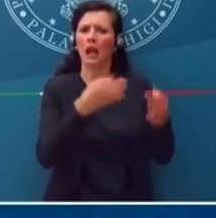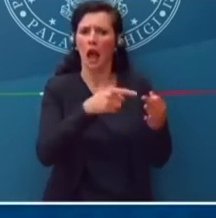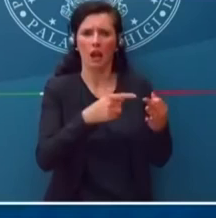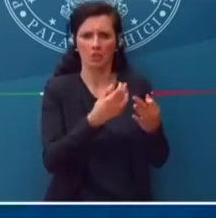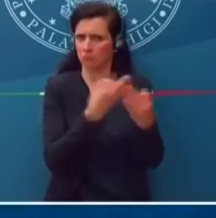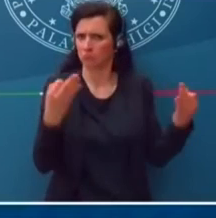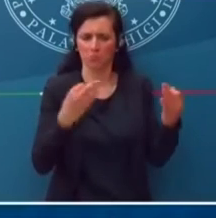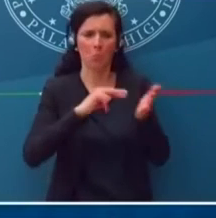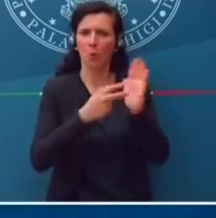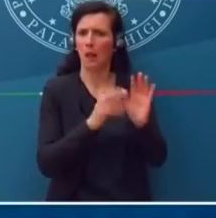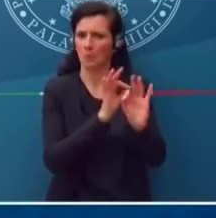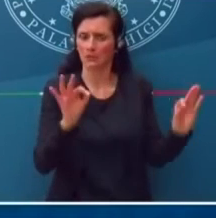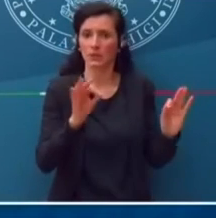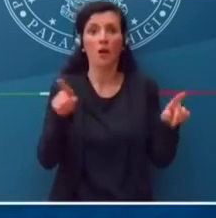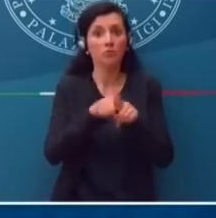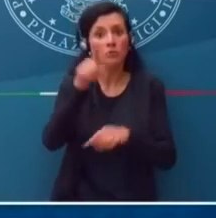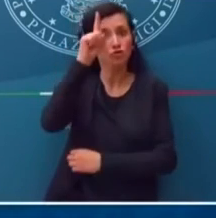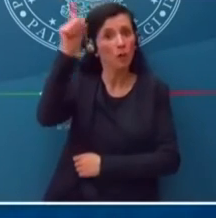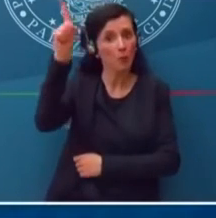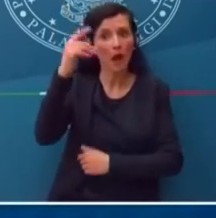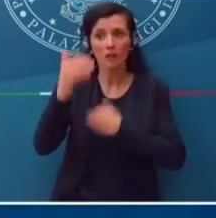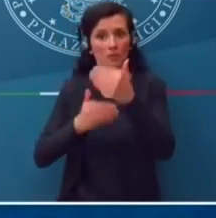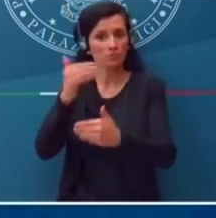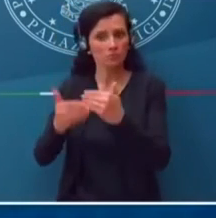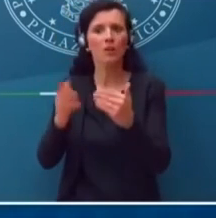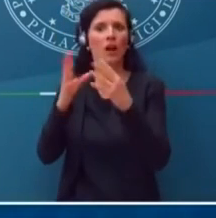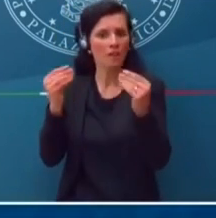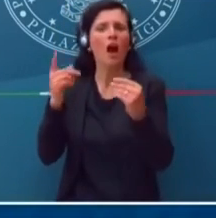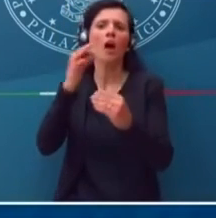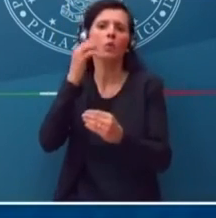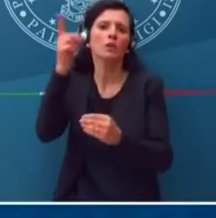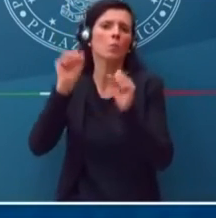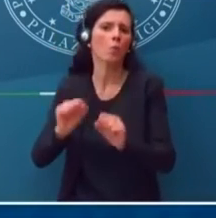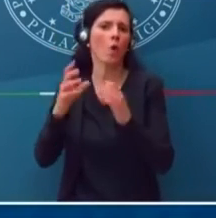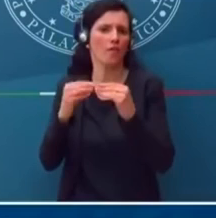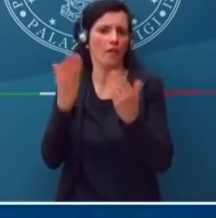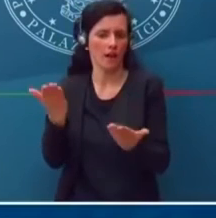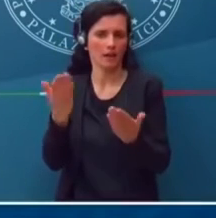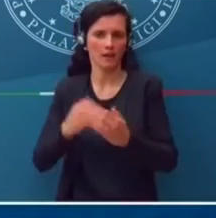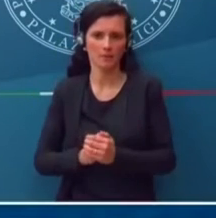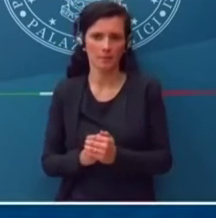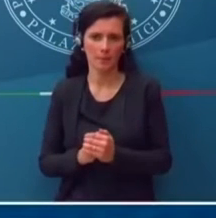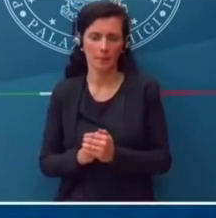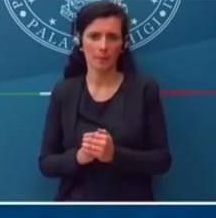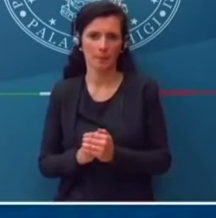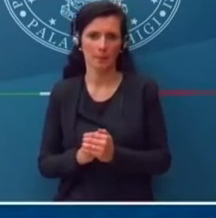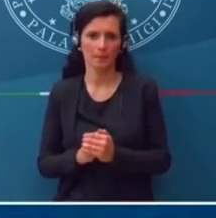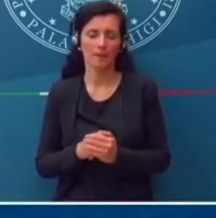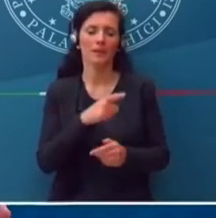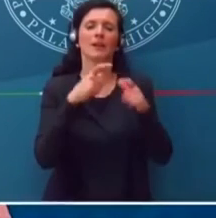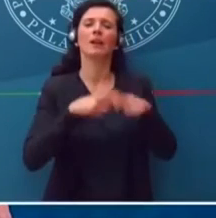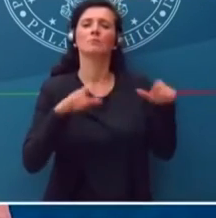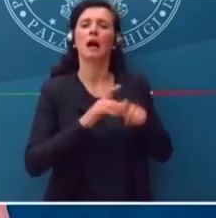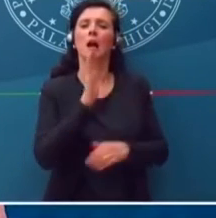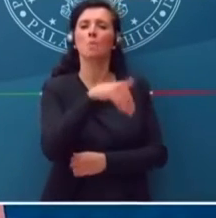questo senso, se è vero che la Germania lo sta facendo una cosa che può fare, insomma. Il Monte dei Paschi, guardi, non le